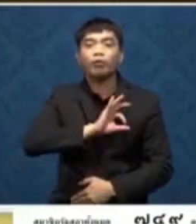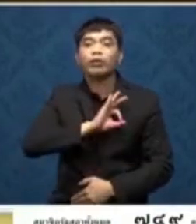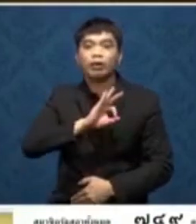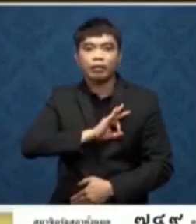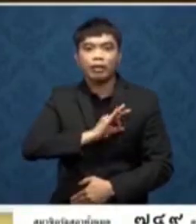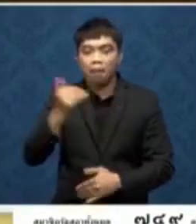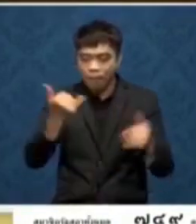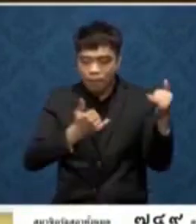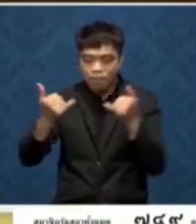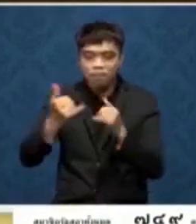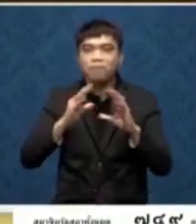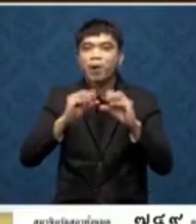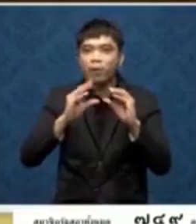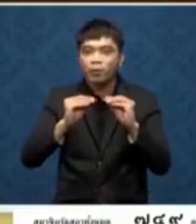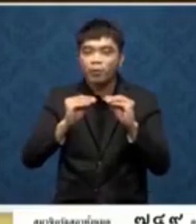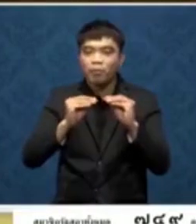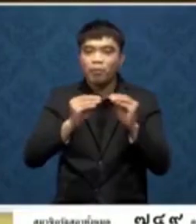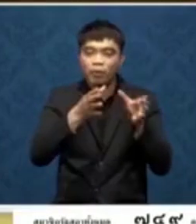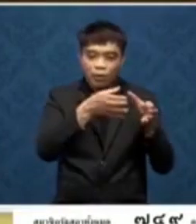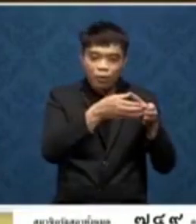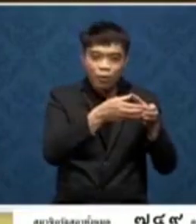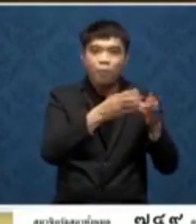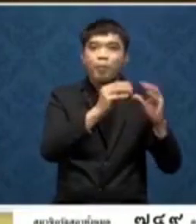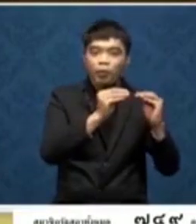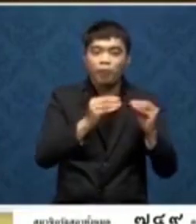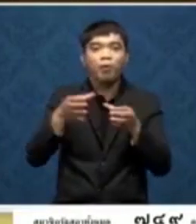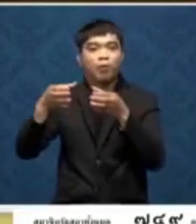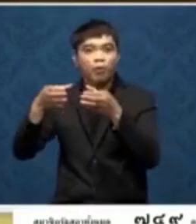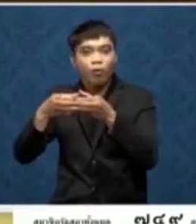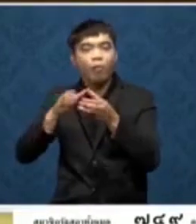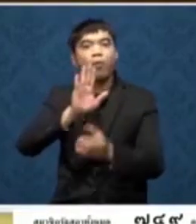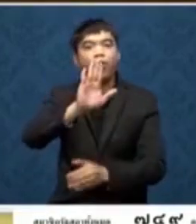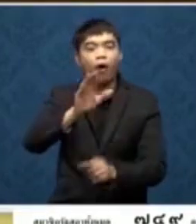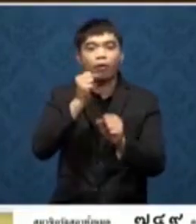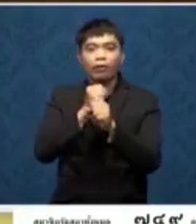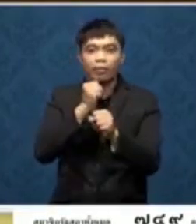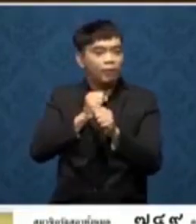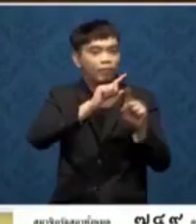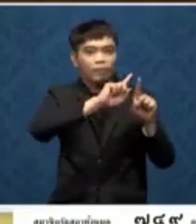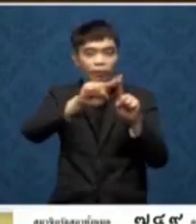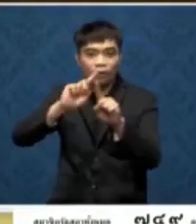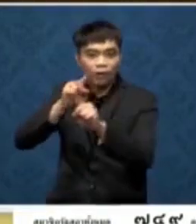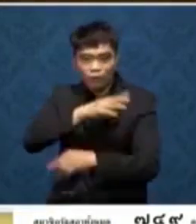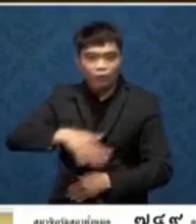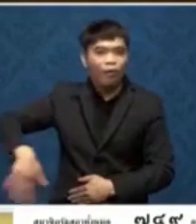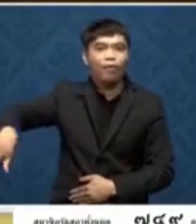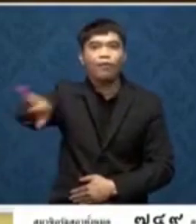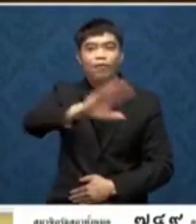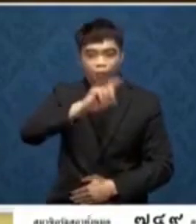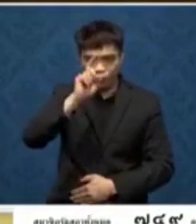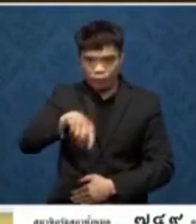ที่เข้าประชุมวิปและเจ้าหน้าที่ของสภานะครับเจ้าหน้าที่ทุกท่านสภาด้วย